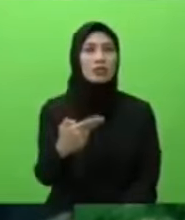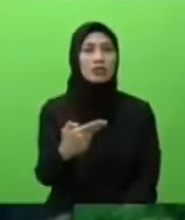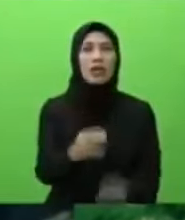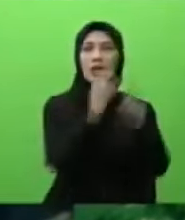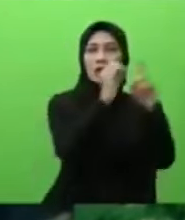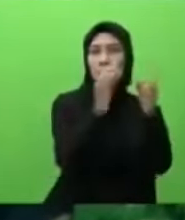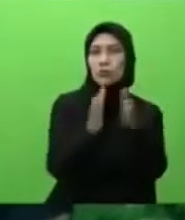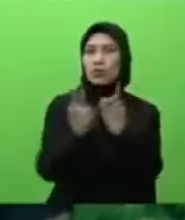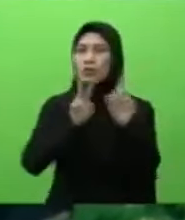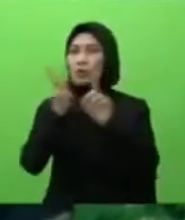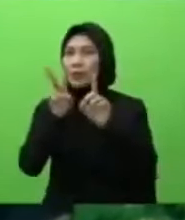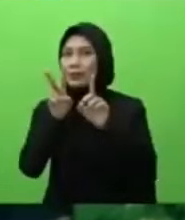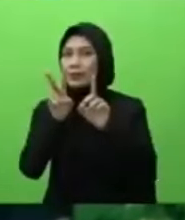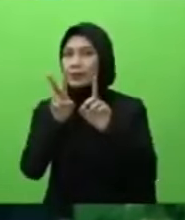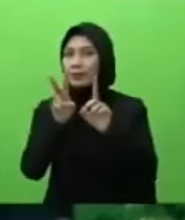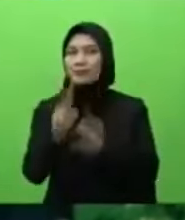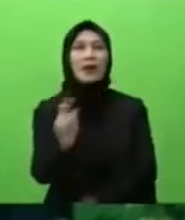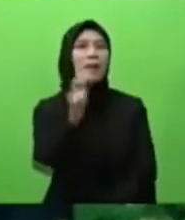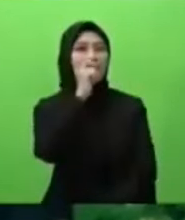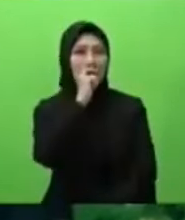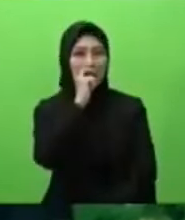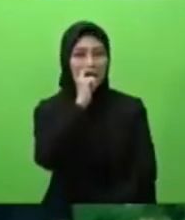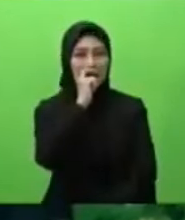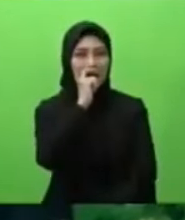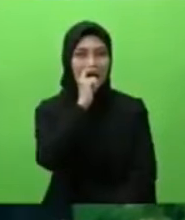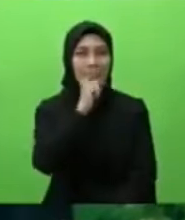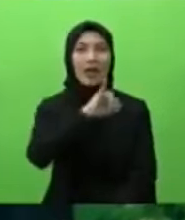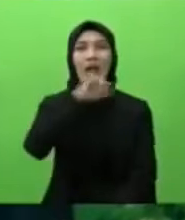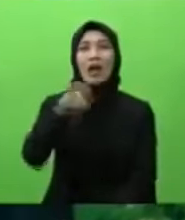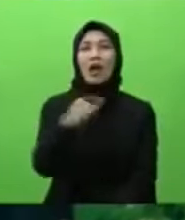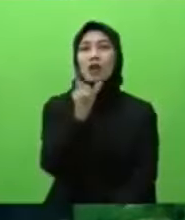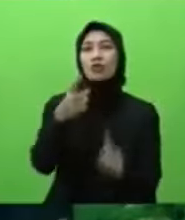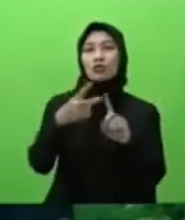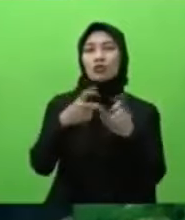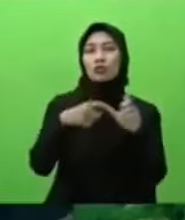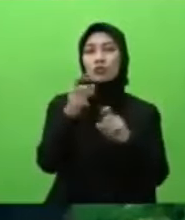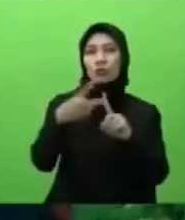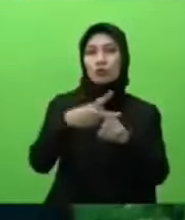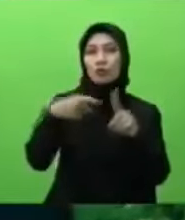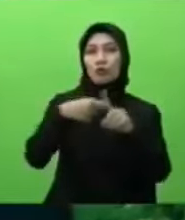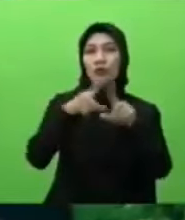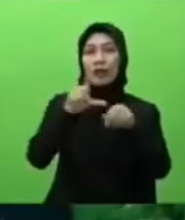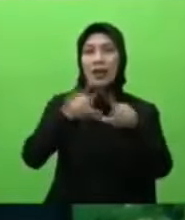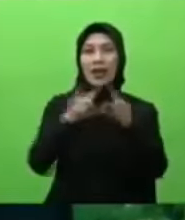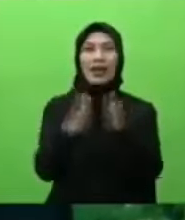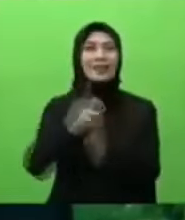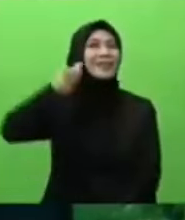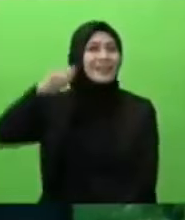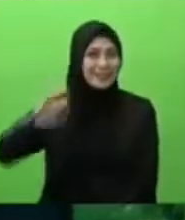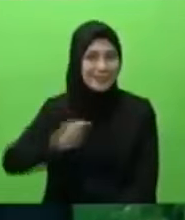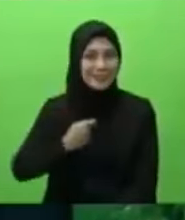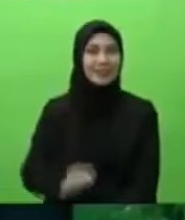ke-12 bapak Dr H Muhamad Yusuf k bersama ibu Ketua